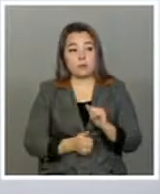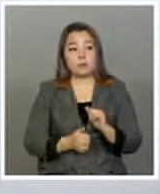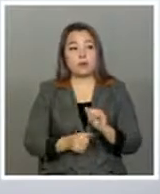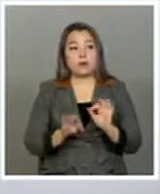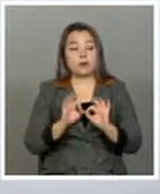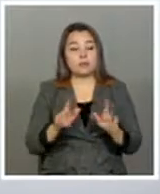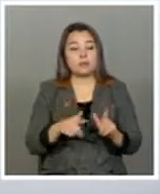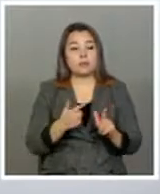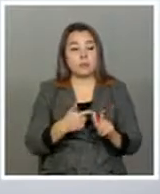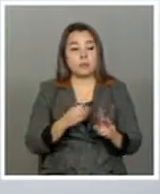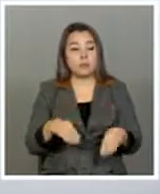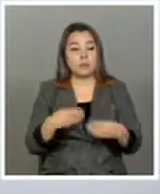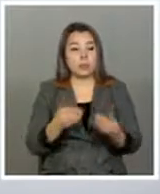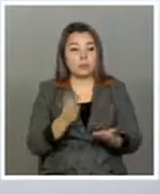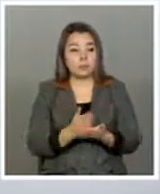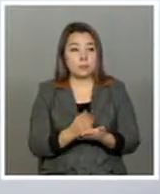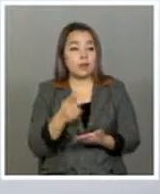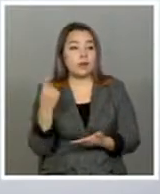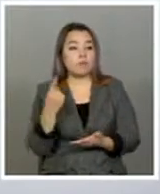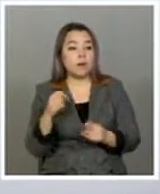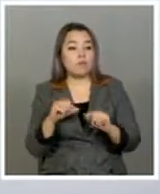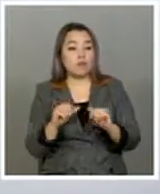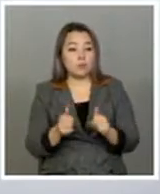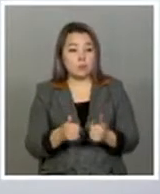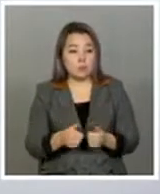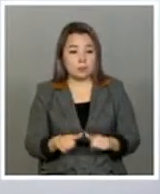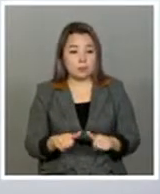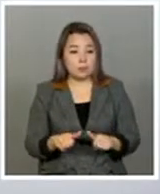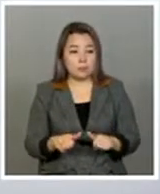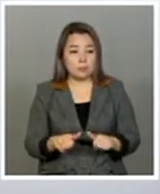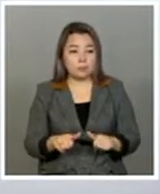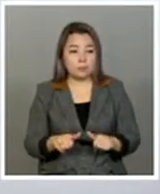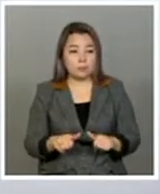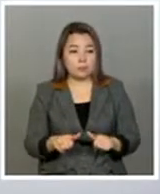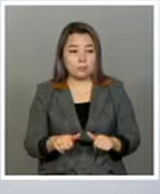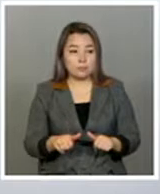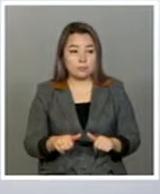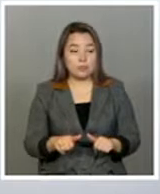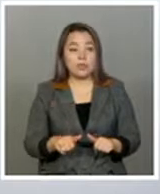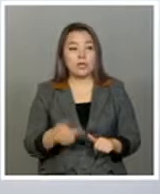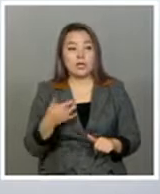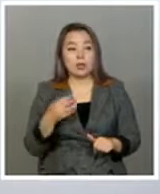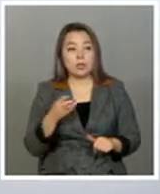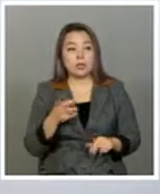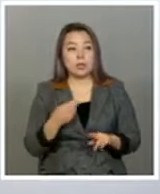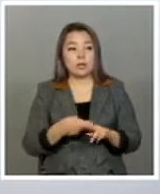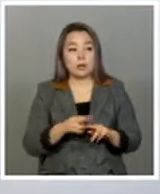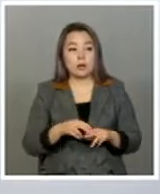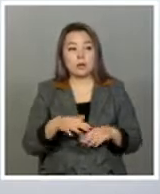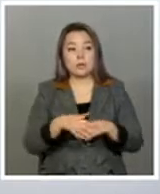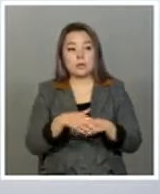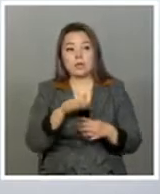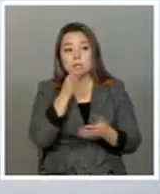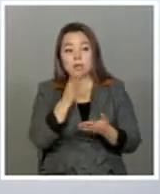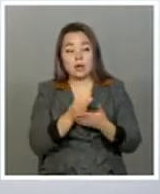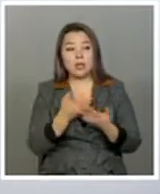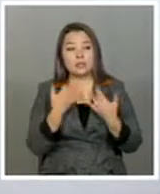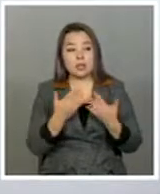атауын берейік. Бірінші формула – геометриялық прогрессия болу